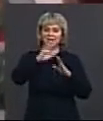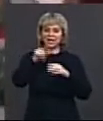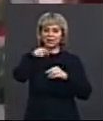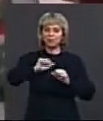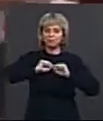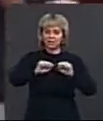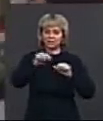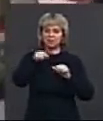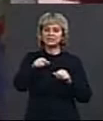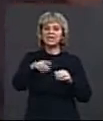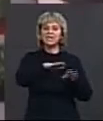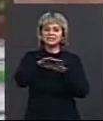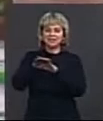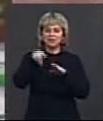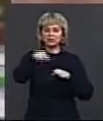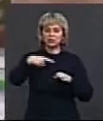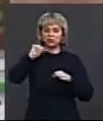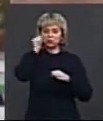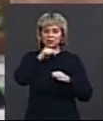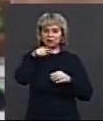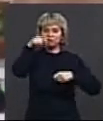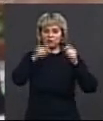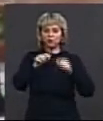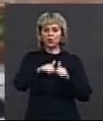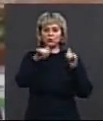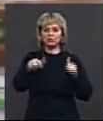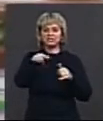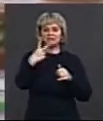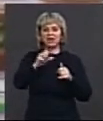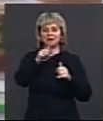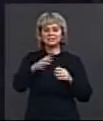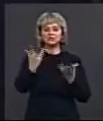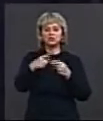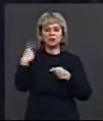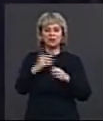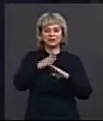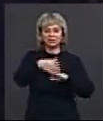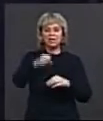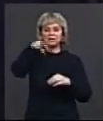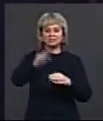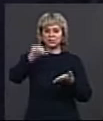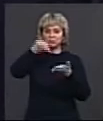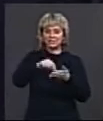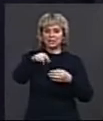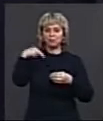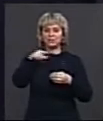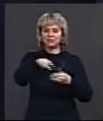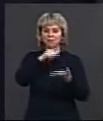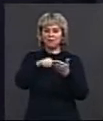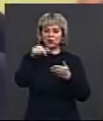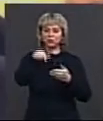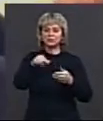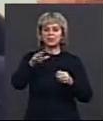экологической безопасности и в сравнении с прошлогодним форумом выросла почти вдвое. В числе первых гостей спецпредставитель президента по